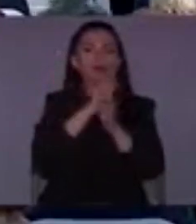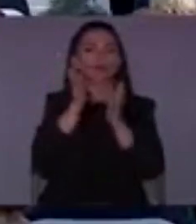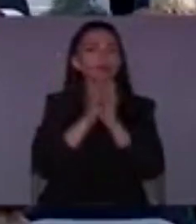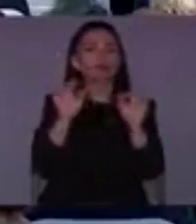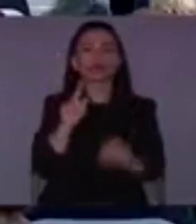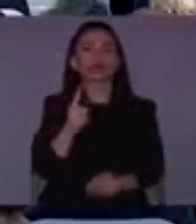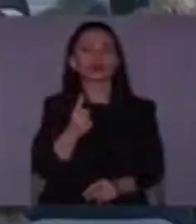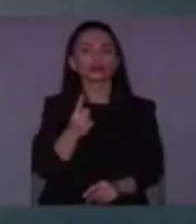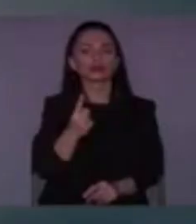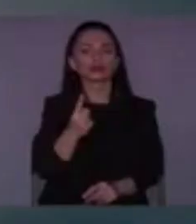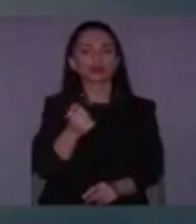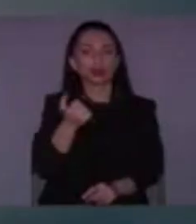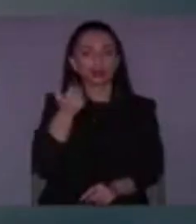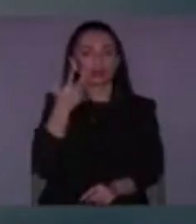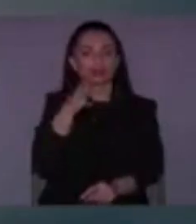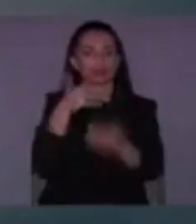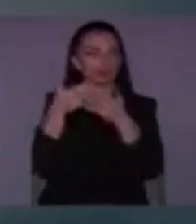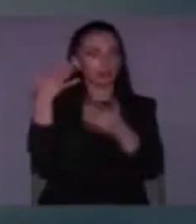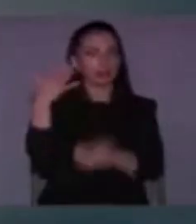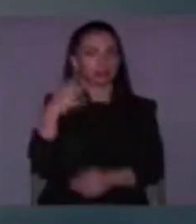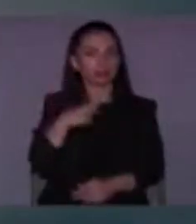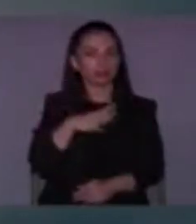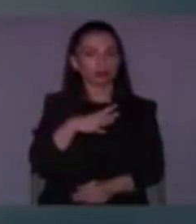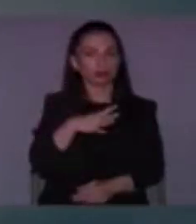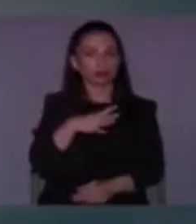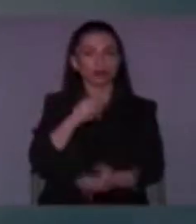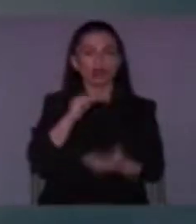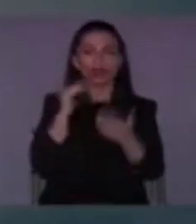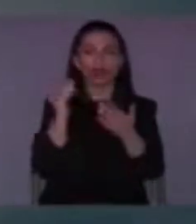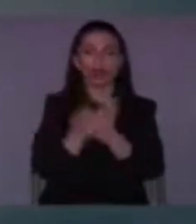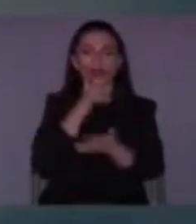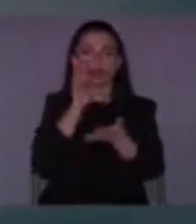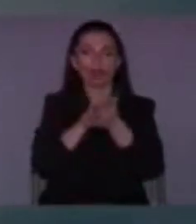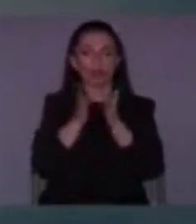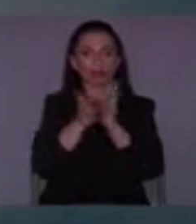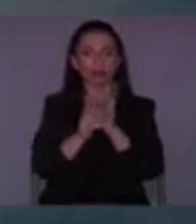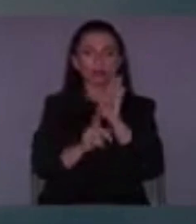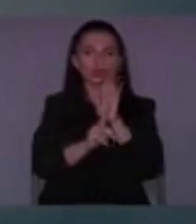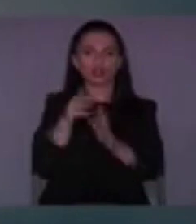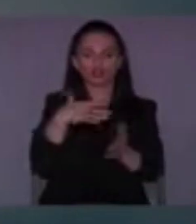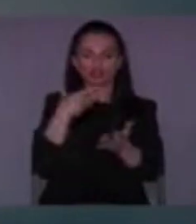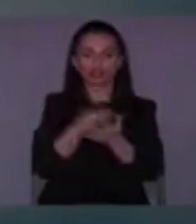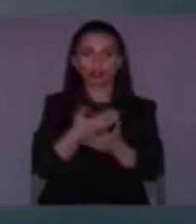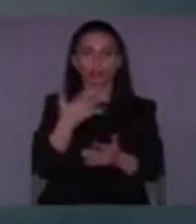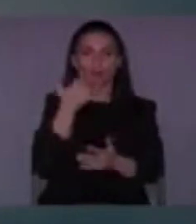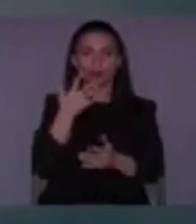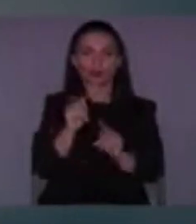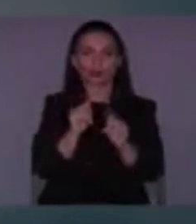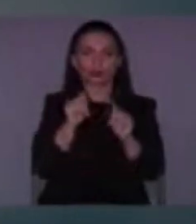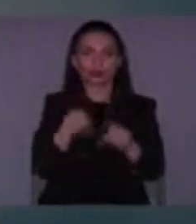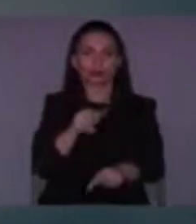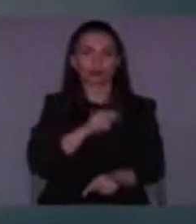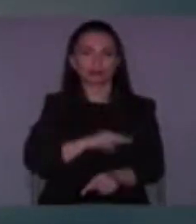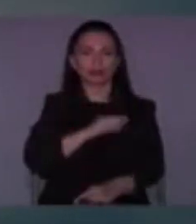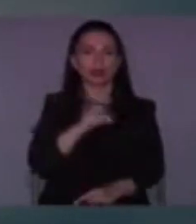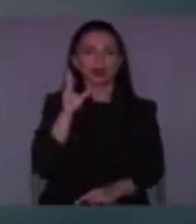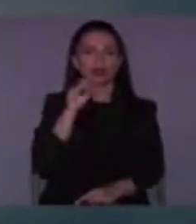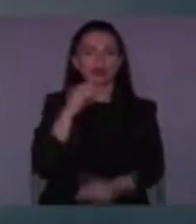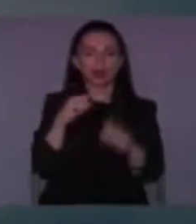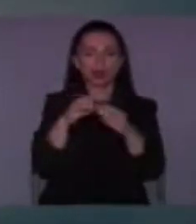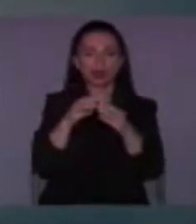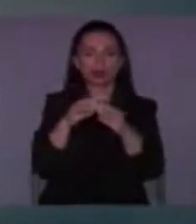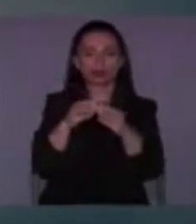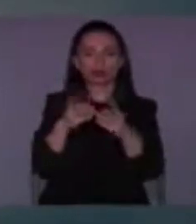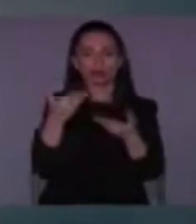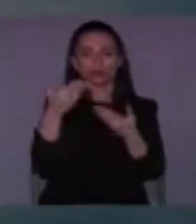ყველაფერს? რამდენიმე წლის წინ თვისობრივად ახალი ეტაპი დაიწყო ჩემს პოლიტიკურ კარიერაში, როცა გუნდმა